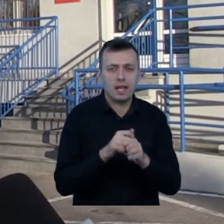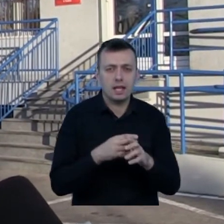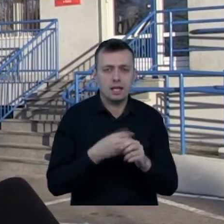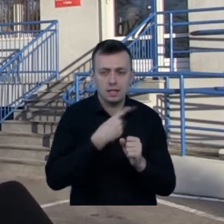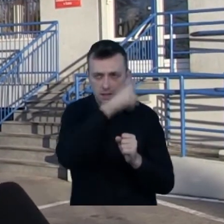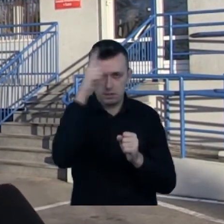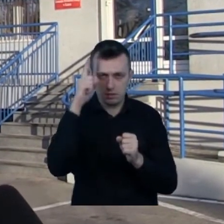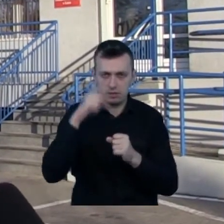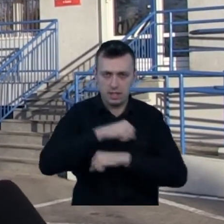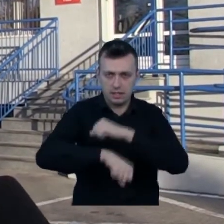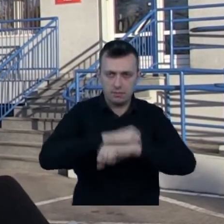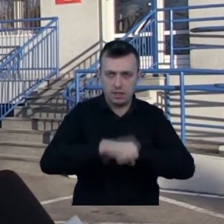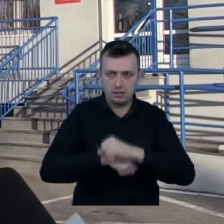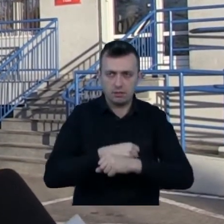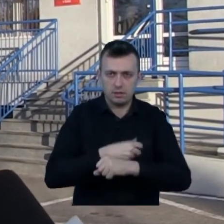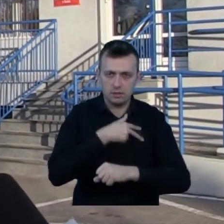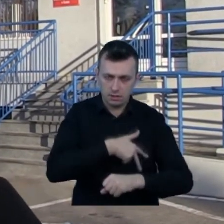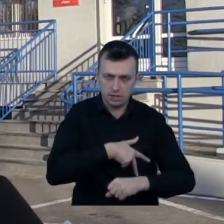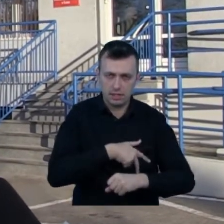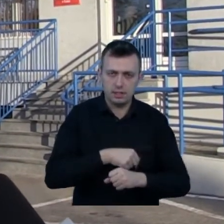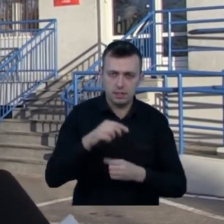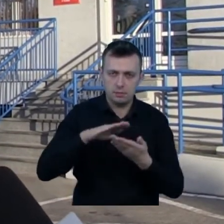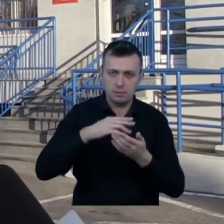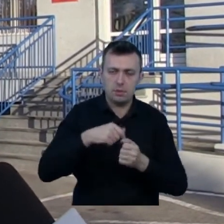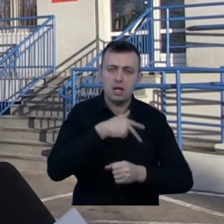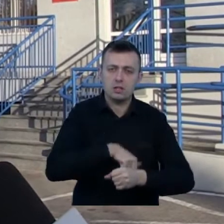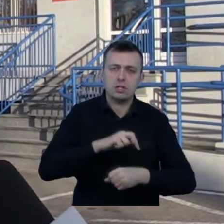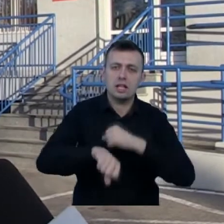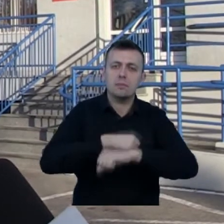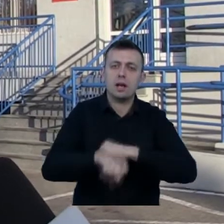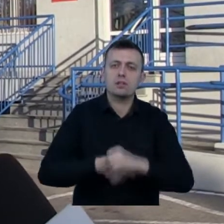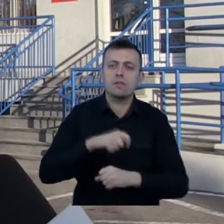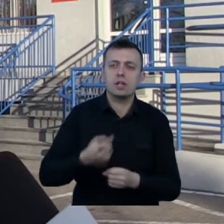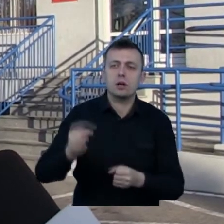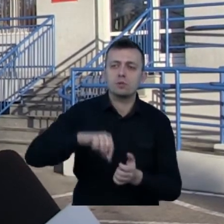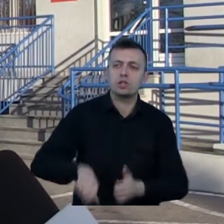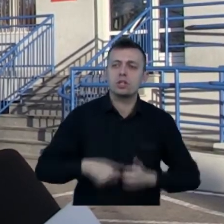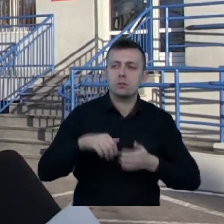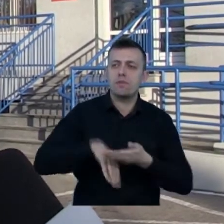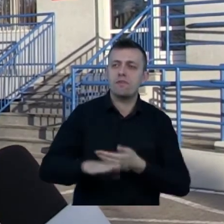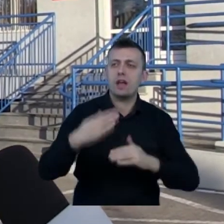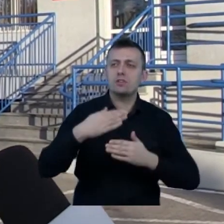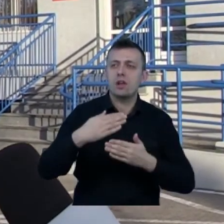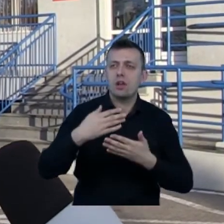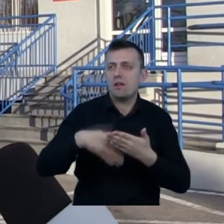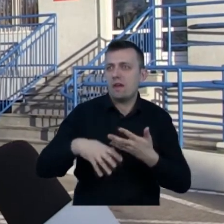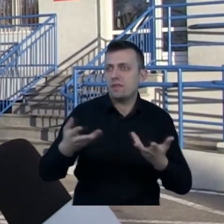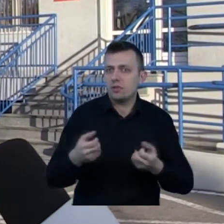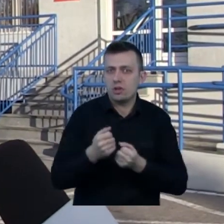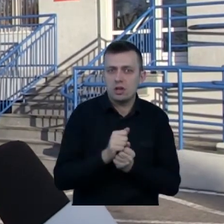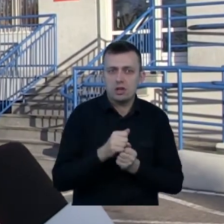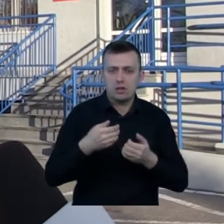kamienicy, chce wejść do swojego podopiecznego. Niestety on nie otwiera drzwi. Interweniujący na